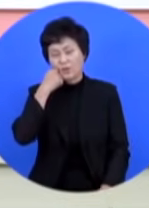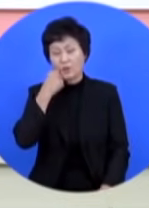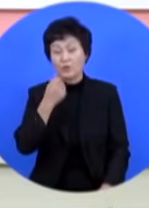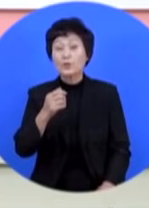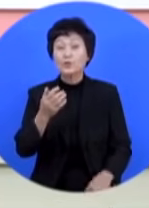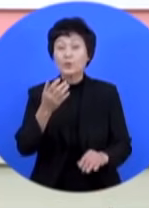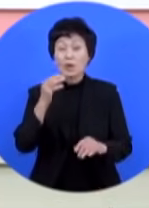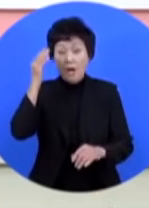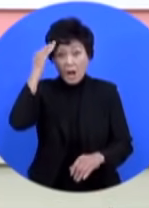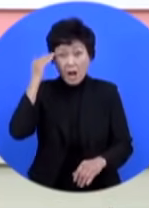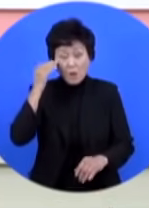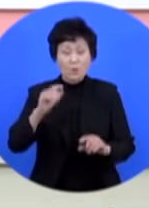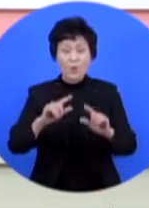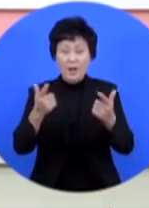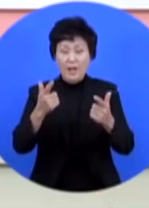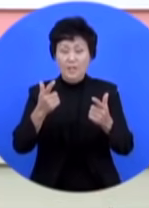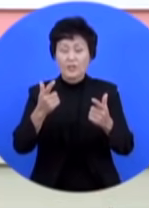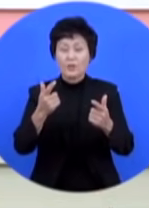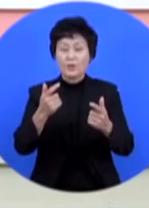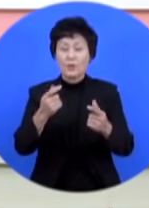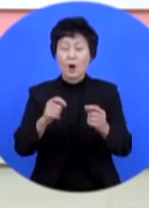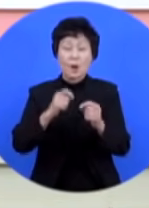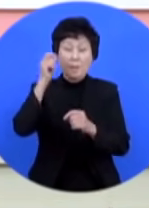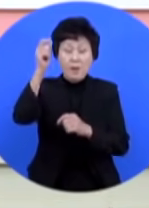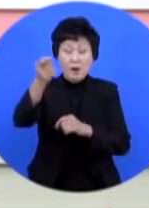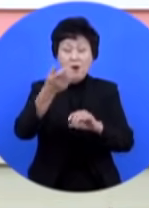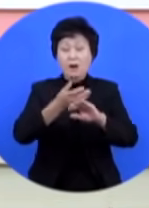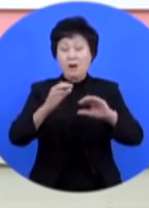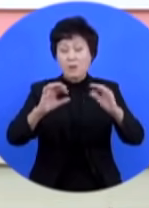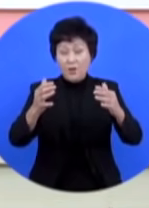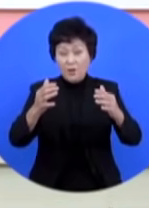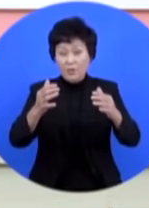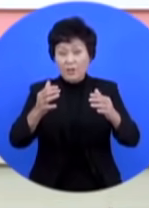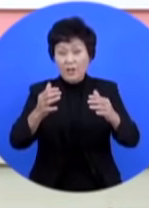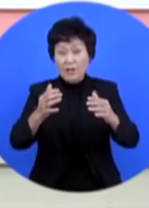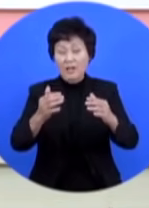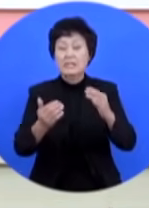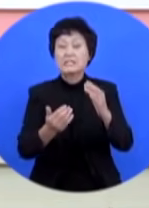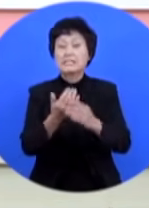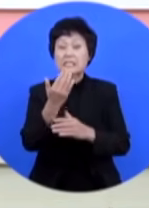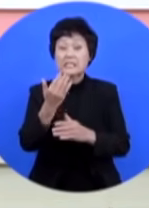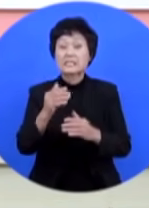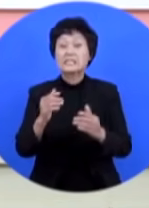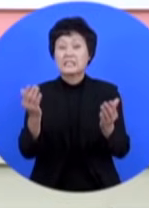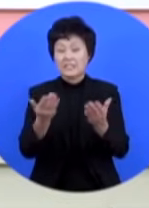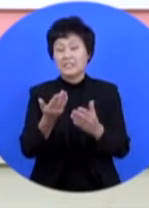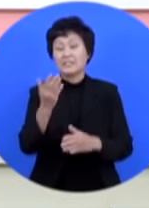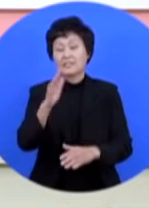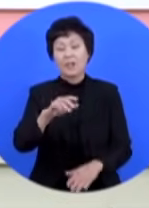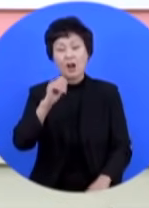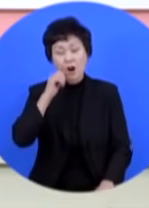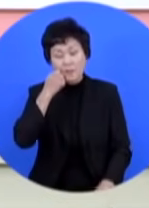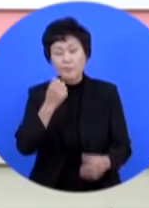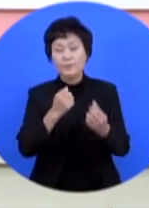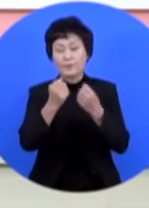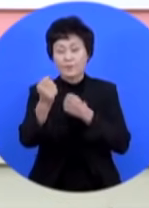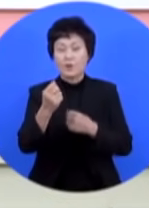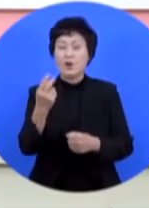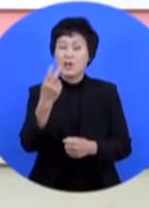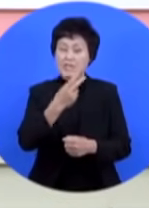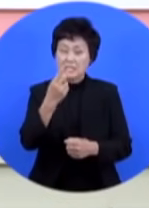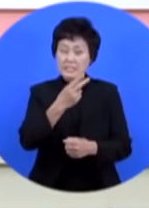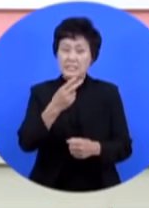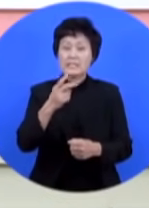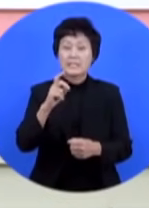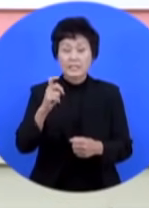그 증빙 자료를 구한다는 것이 굉장히 어려웠습니다. 예. 그럼에도 불구하고 하나님의 은혜로 2010년 7월